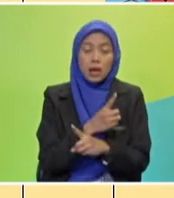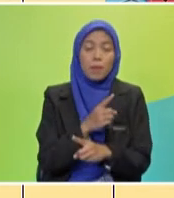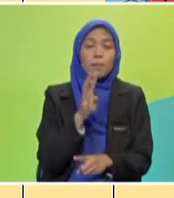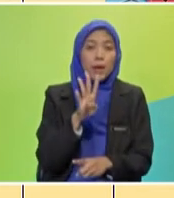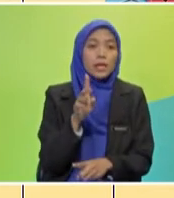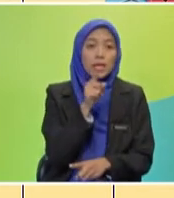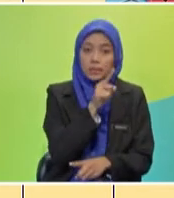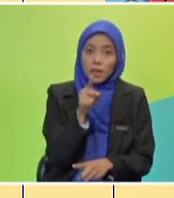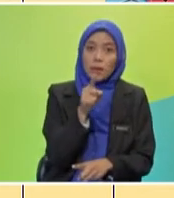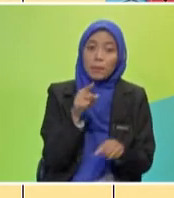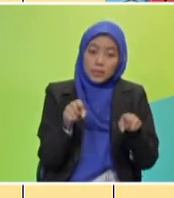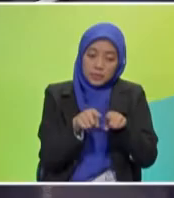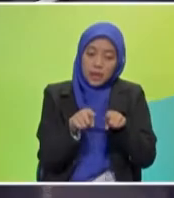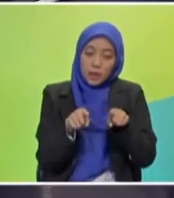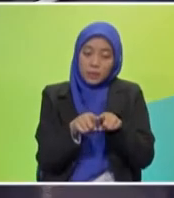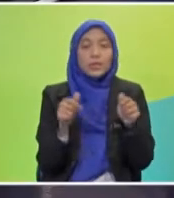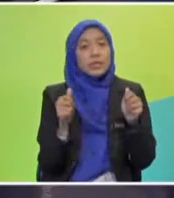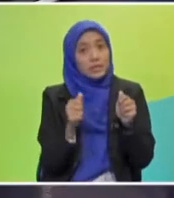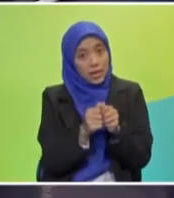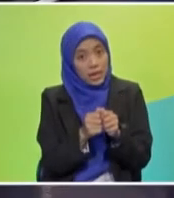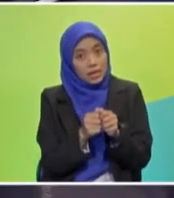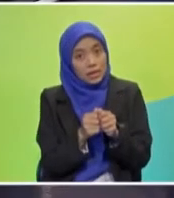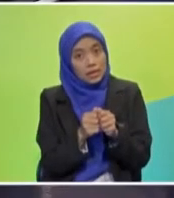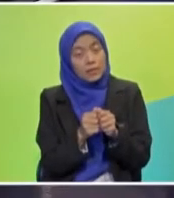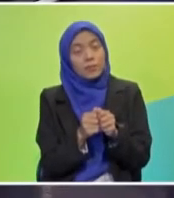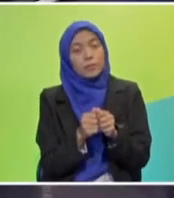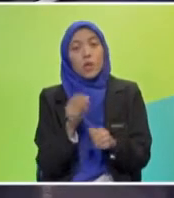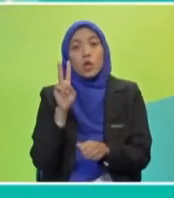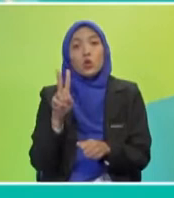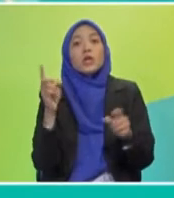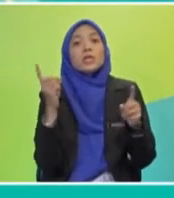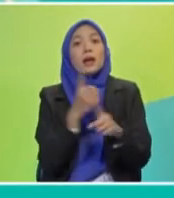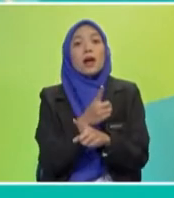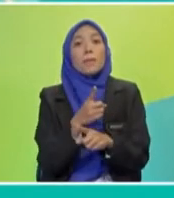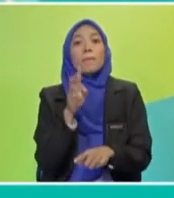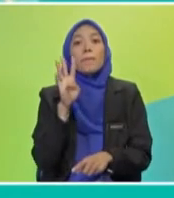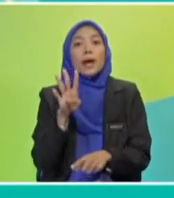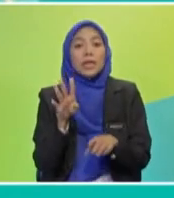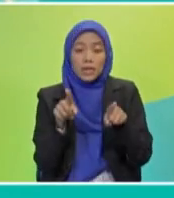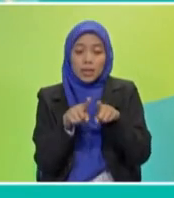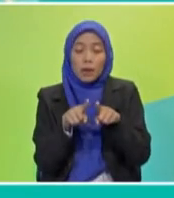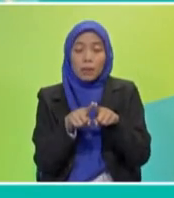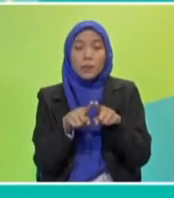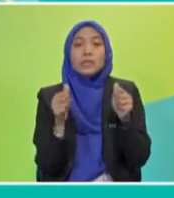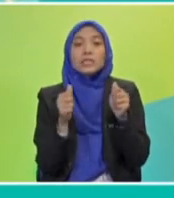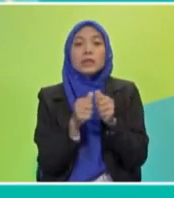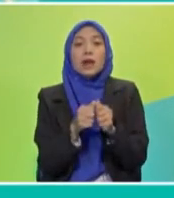dengan, siapa yang murid kita atas talian yang boleh bantu ni? 2 darab 4 sama dengan berapa? Sama dengan...